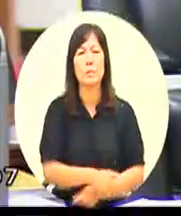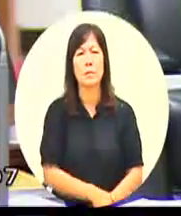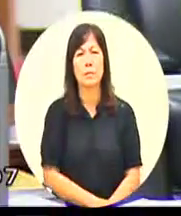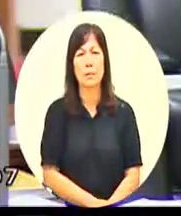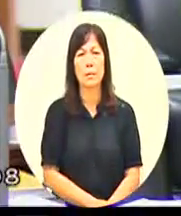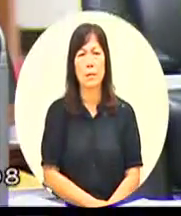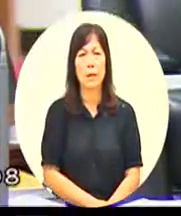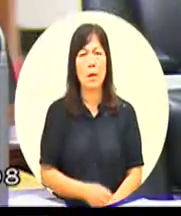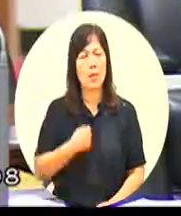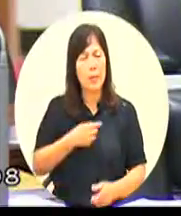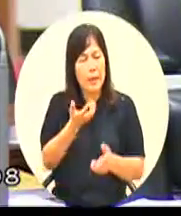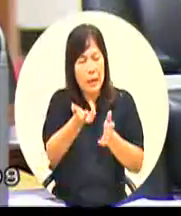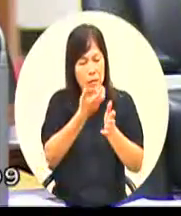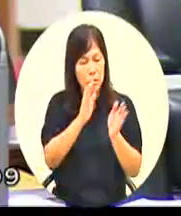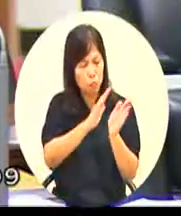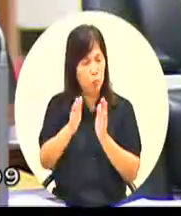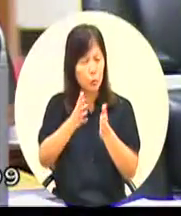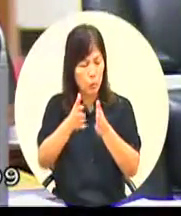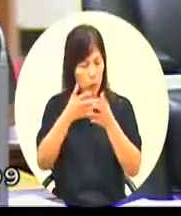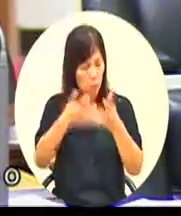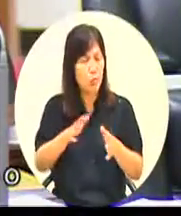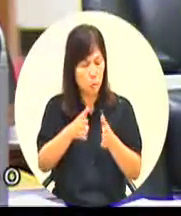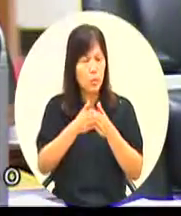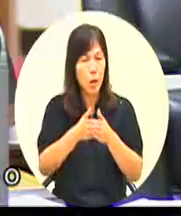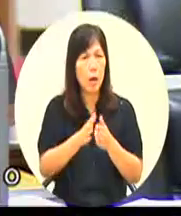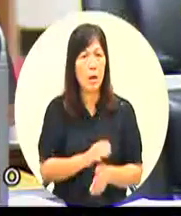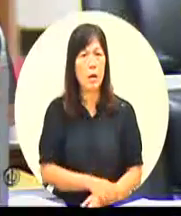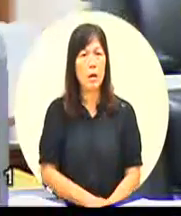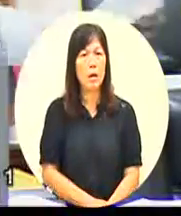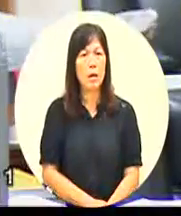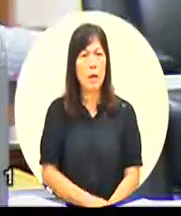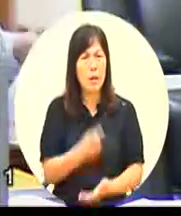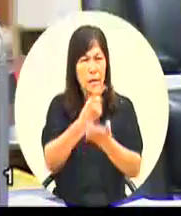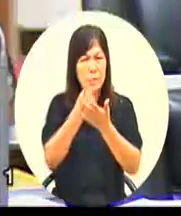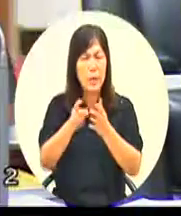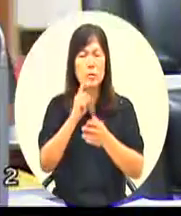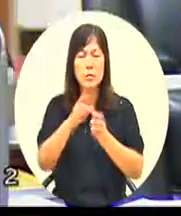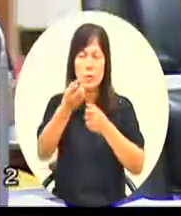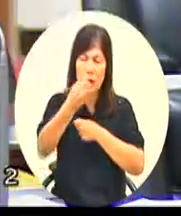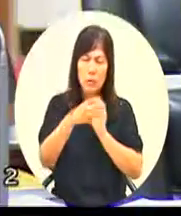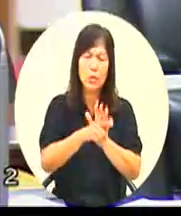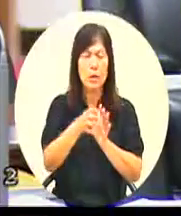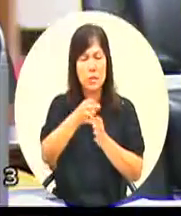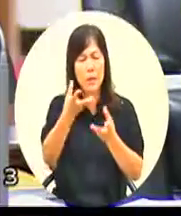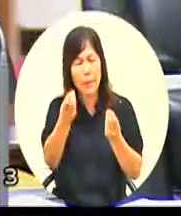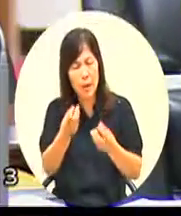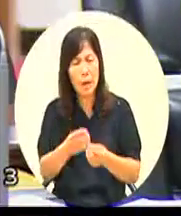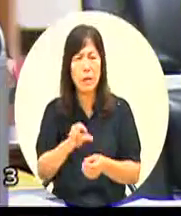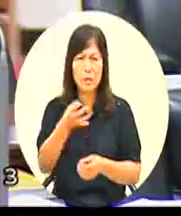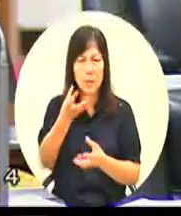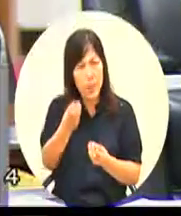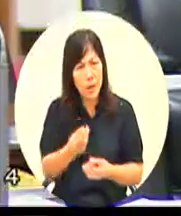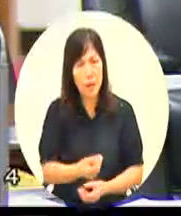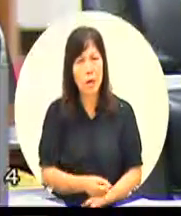我们还要做很多的功课呢，所以说你总是不能给我讲说没有钱，